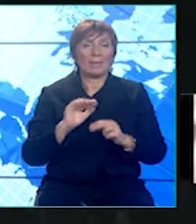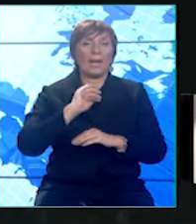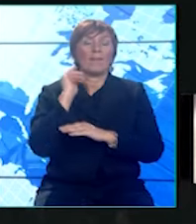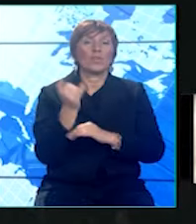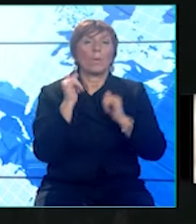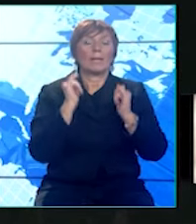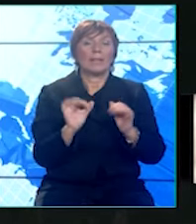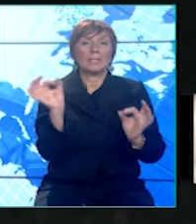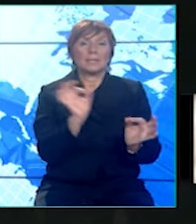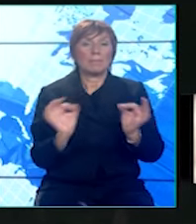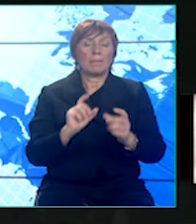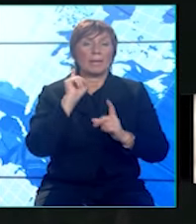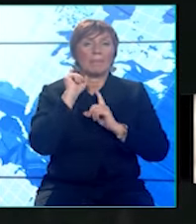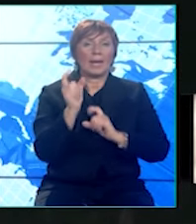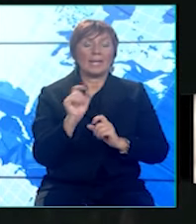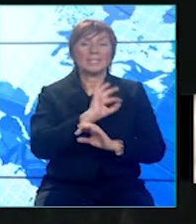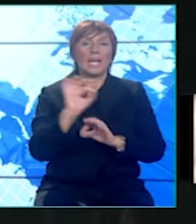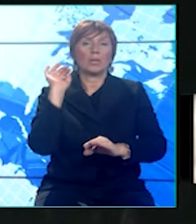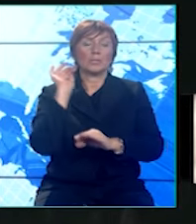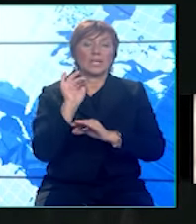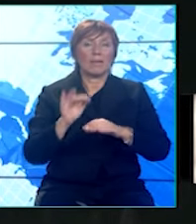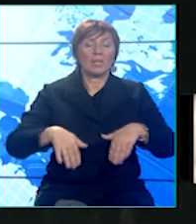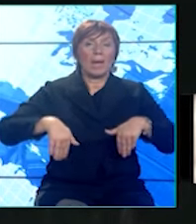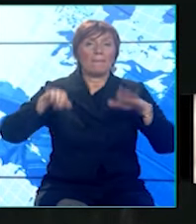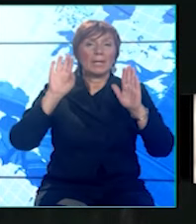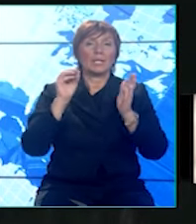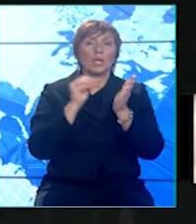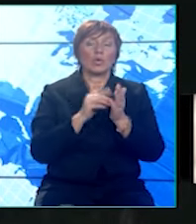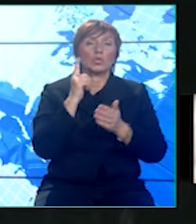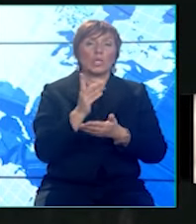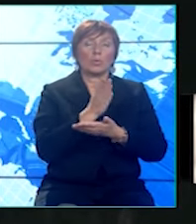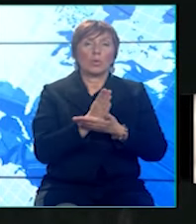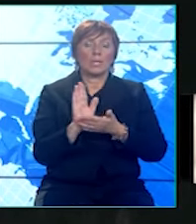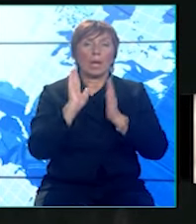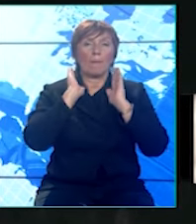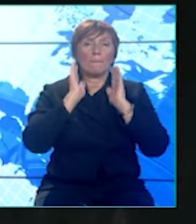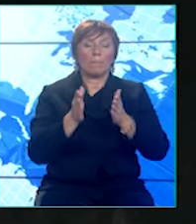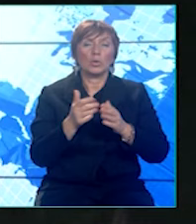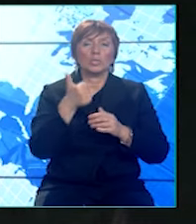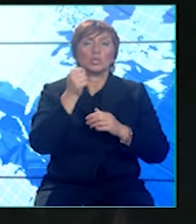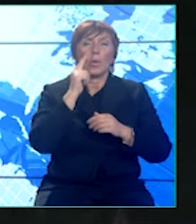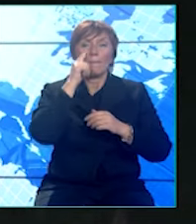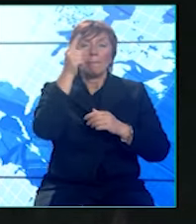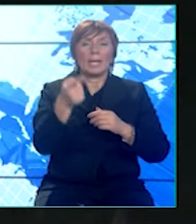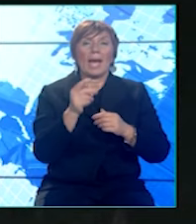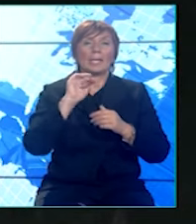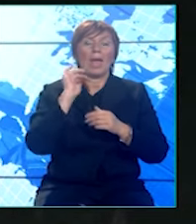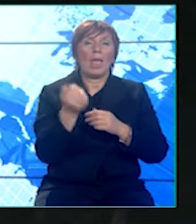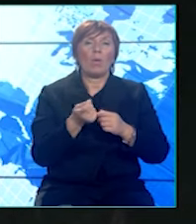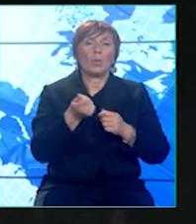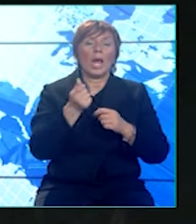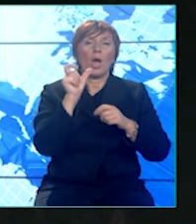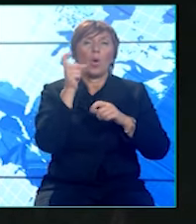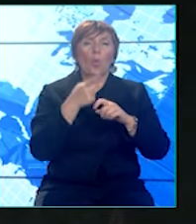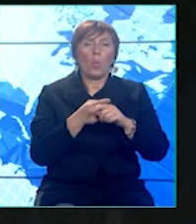Evropa se danas priprema za rat. Svakodnevno se najavljuje predaja još jednog dijela puta do pakla. Govori se o stotinama milijardi eura za Ukrajinu,